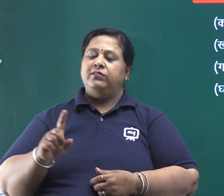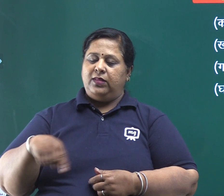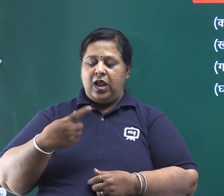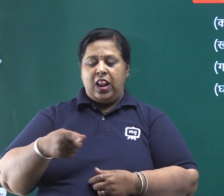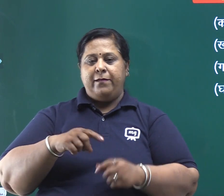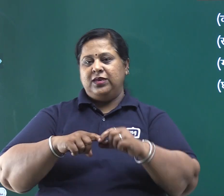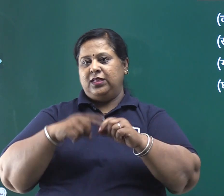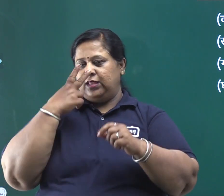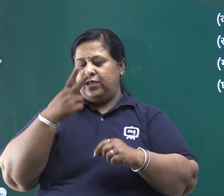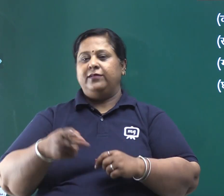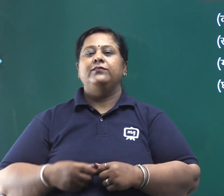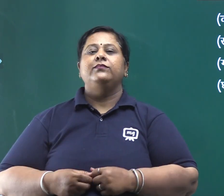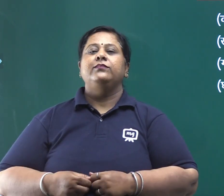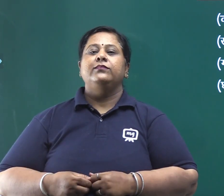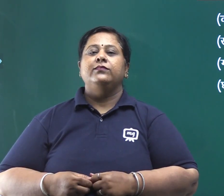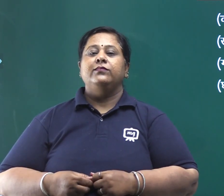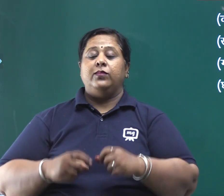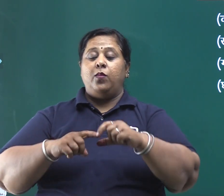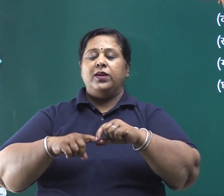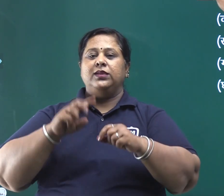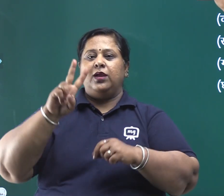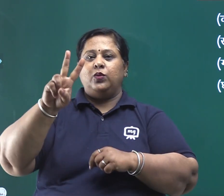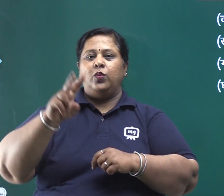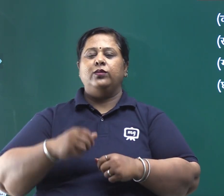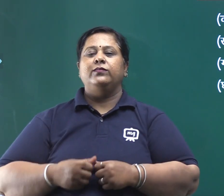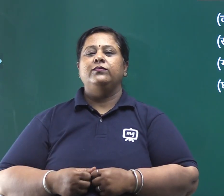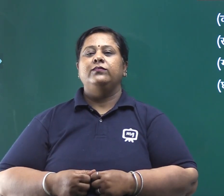आगे का प्रश्न देखते हैं। प्रश्न संख्या 2,